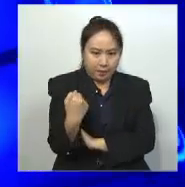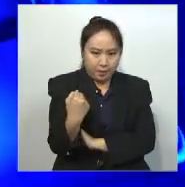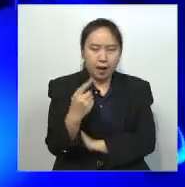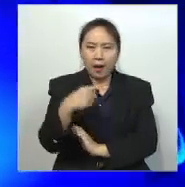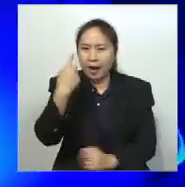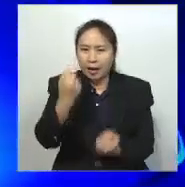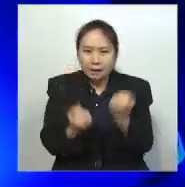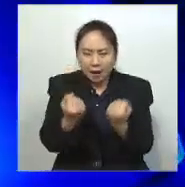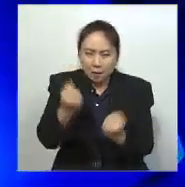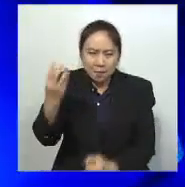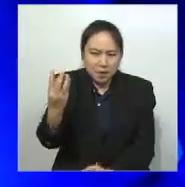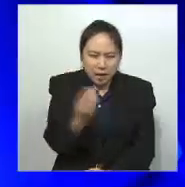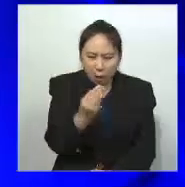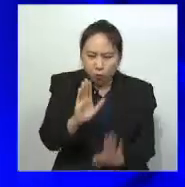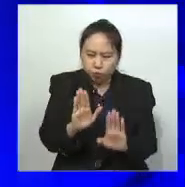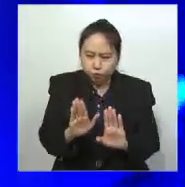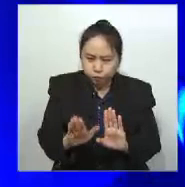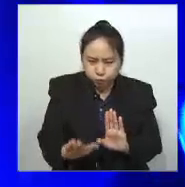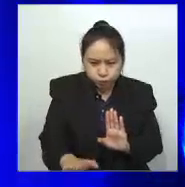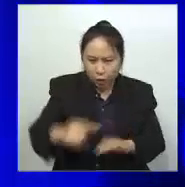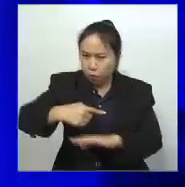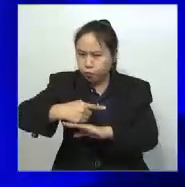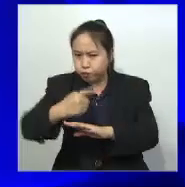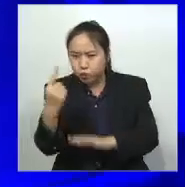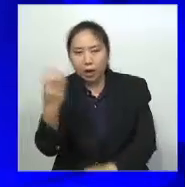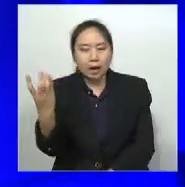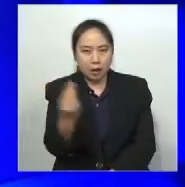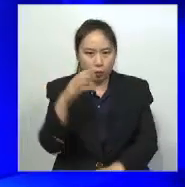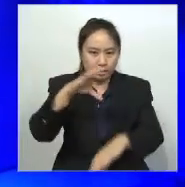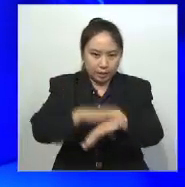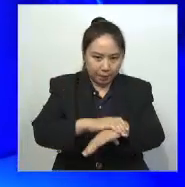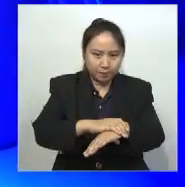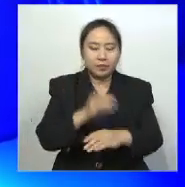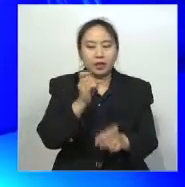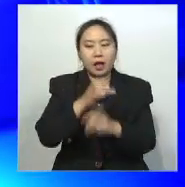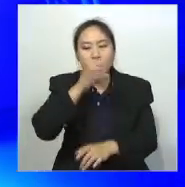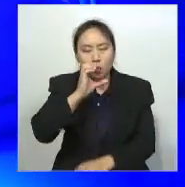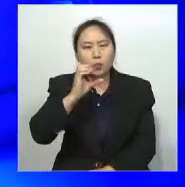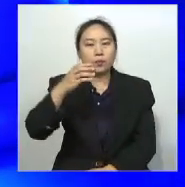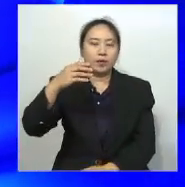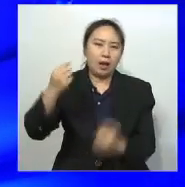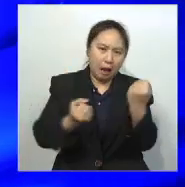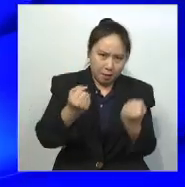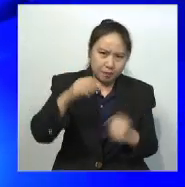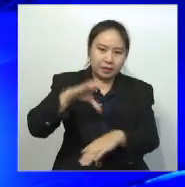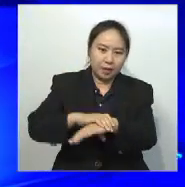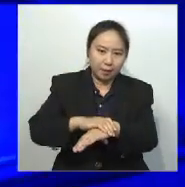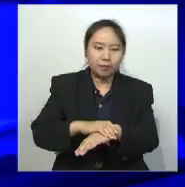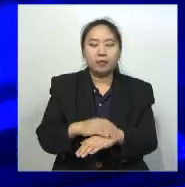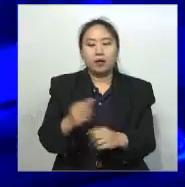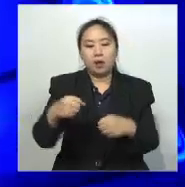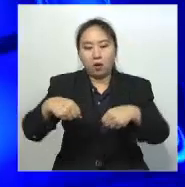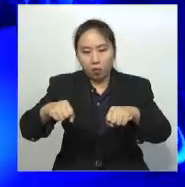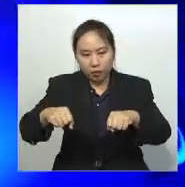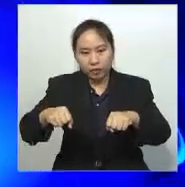ขันจับกุมผู้ที่ขับรถเร็วนี่ดื่มแล้วขับแก้ไขจุดเสี่ยงคุมเข้มความปลอดภัยยานพาหนะนะคะพร้อมเพิ่ม